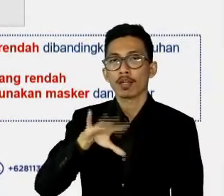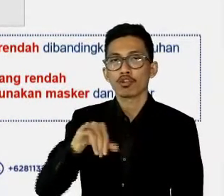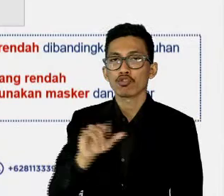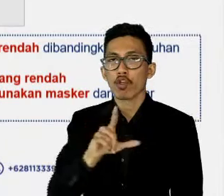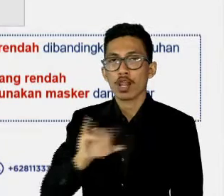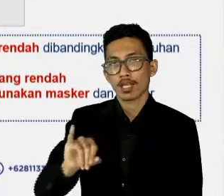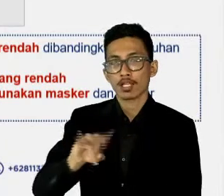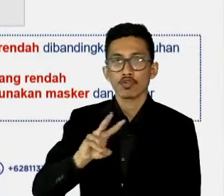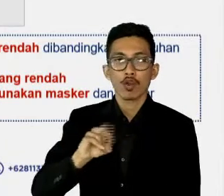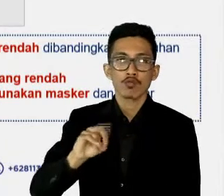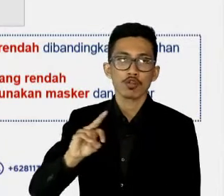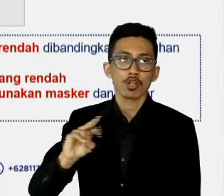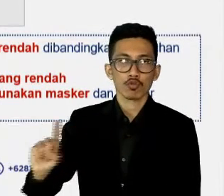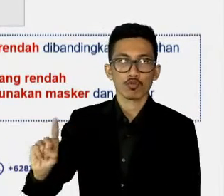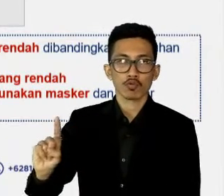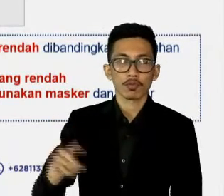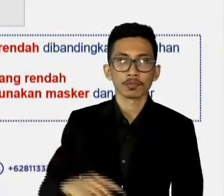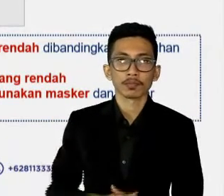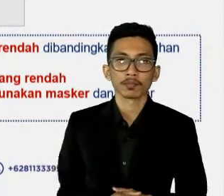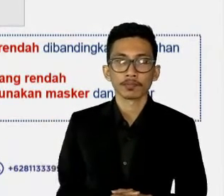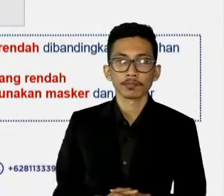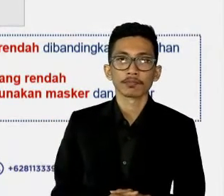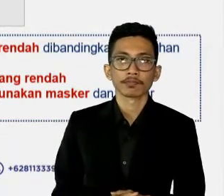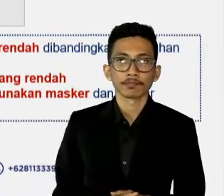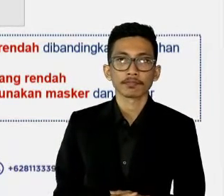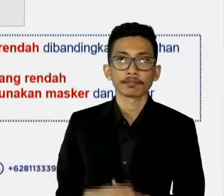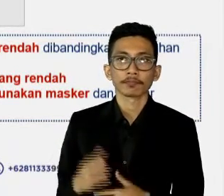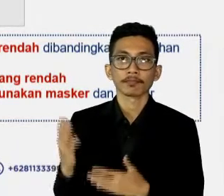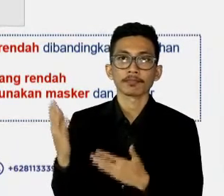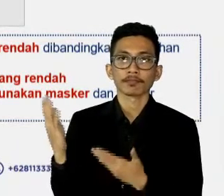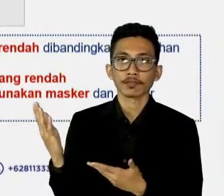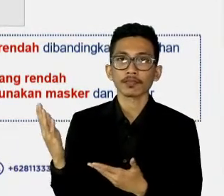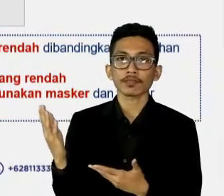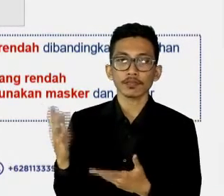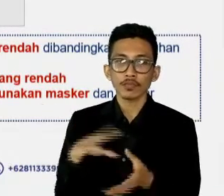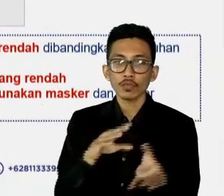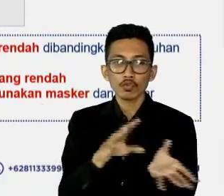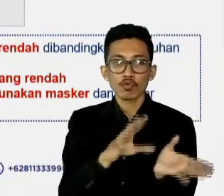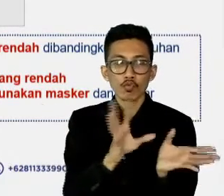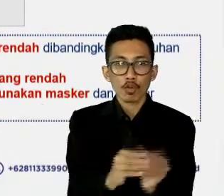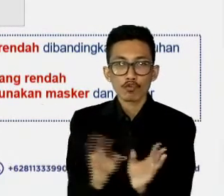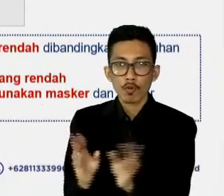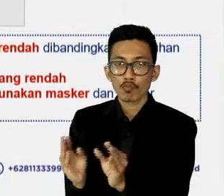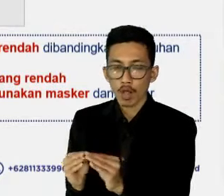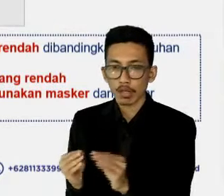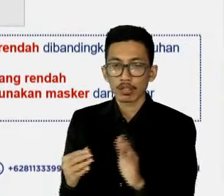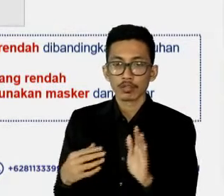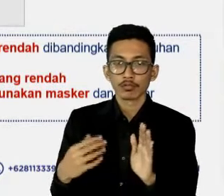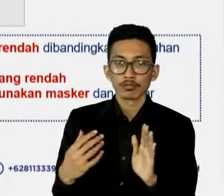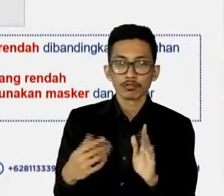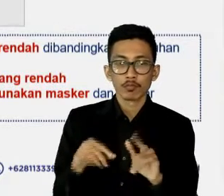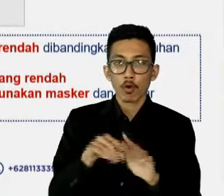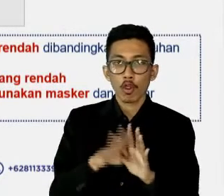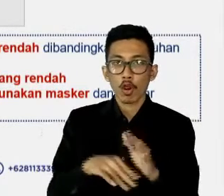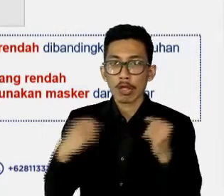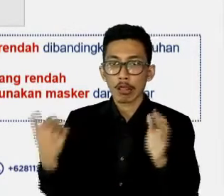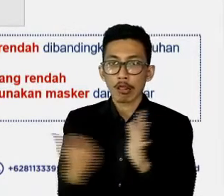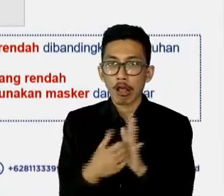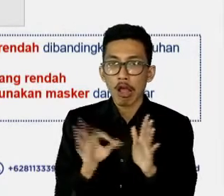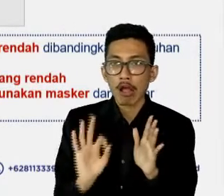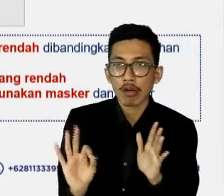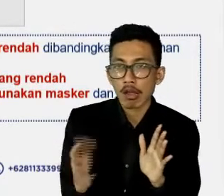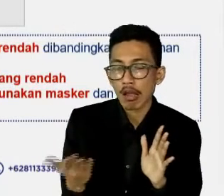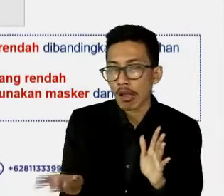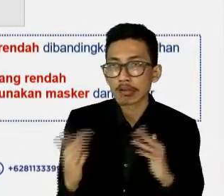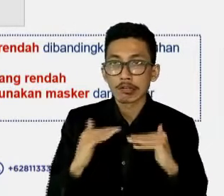19-25 Juli 2021. Kemudian kalau kita lihat lagi, justru kita temukan angka cakupan ketidakpatuhan gitu ya, kelurahan desa dengan angka kepatuhan yang